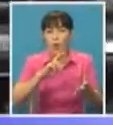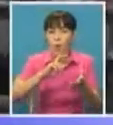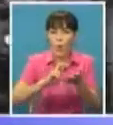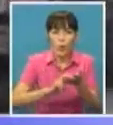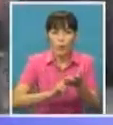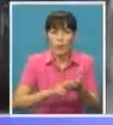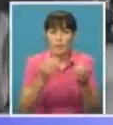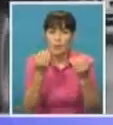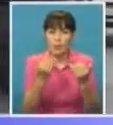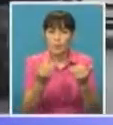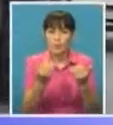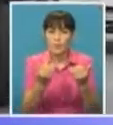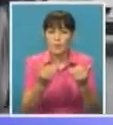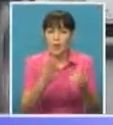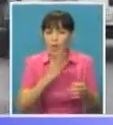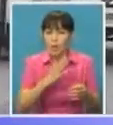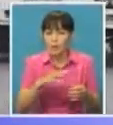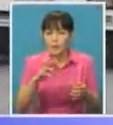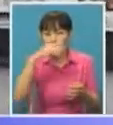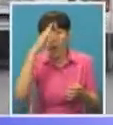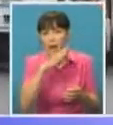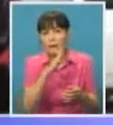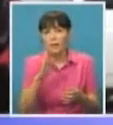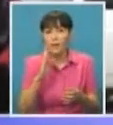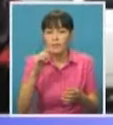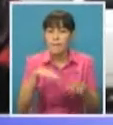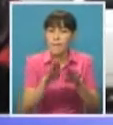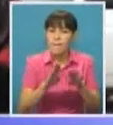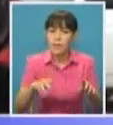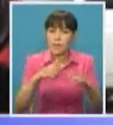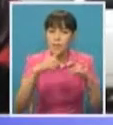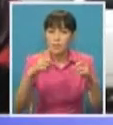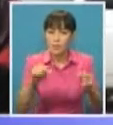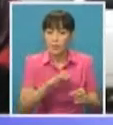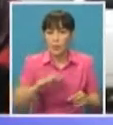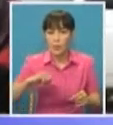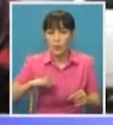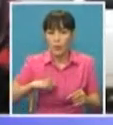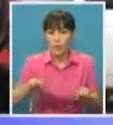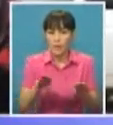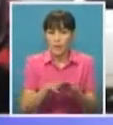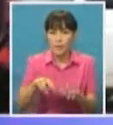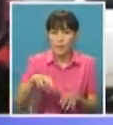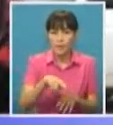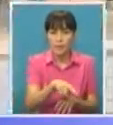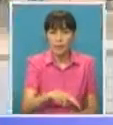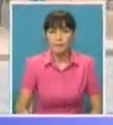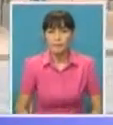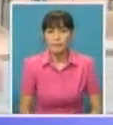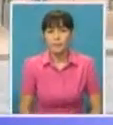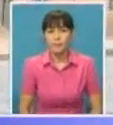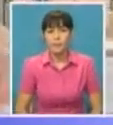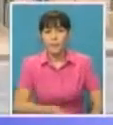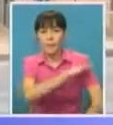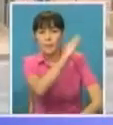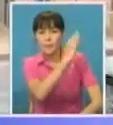кете жасайды. Шыбын жанын шүберекке түйген атана болса, баласын оқуға өзі жетектеп баруға мәжбүр. Қатты